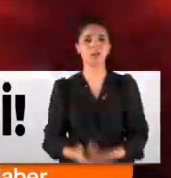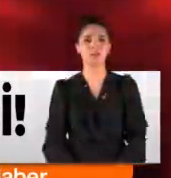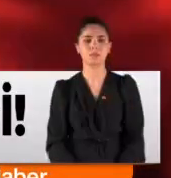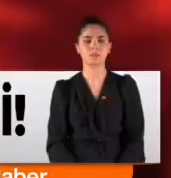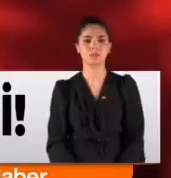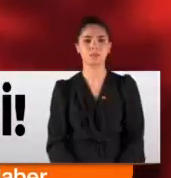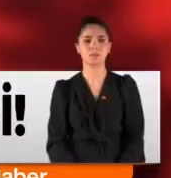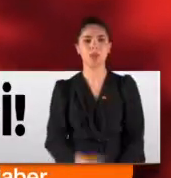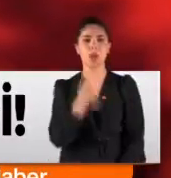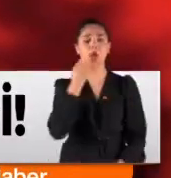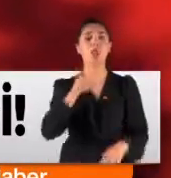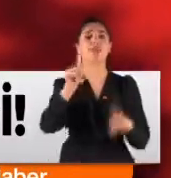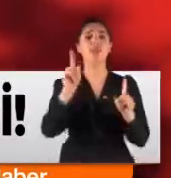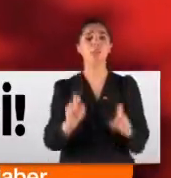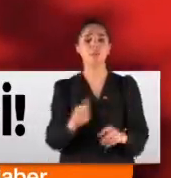Öyle değil mi baba?